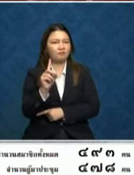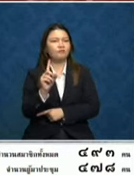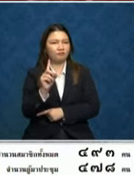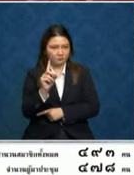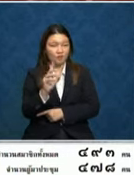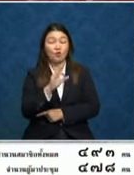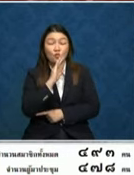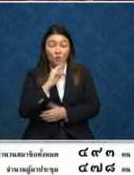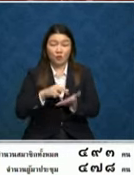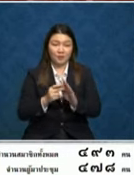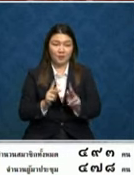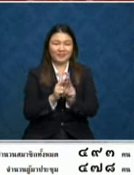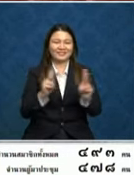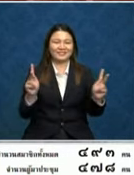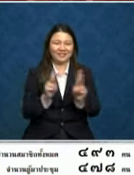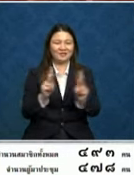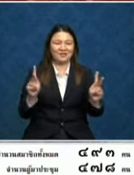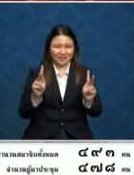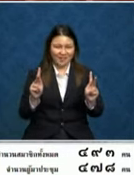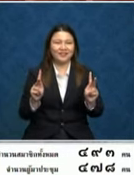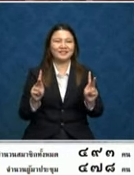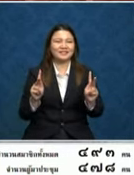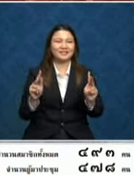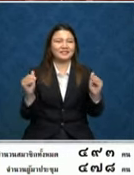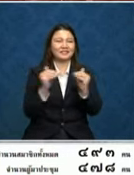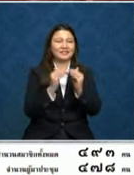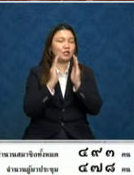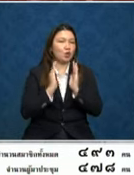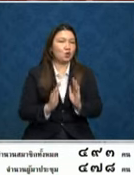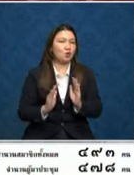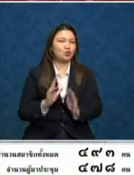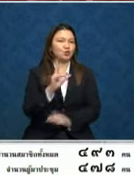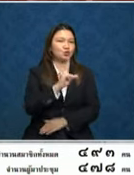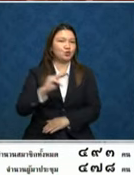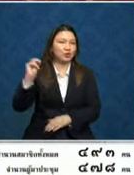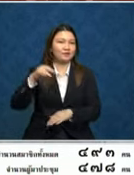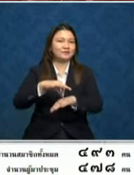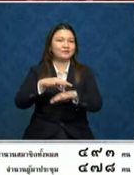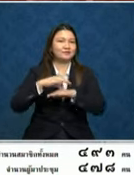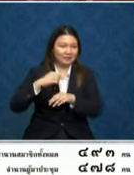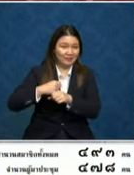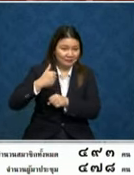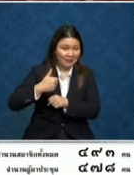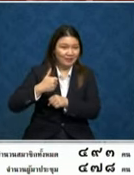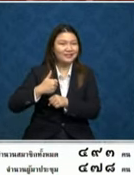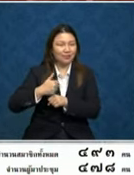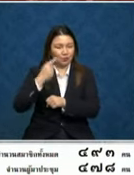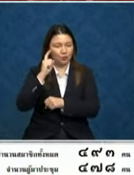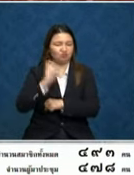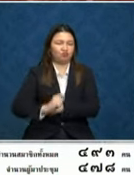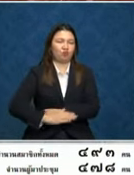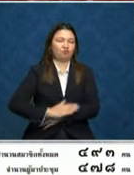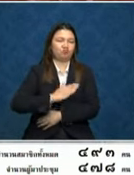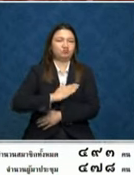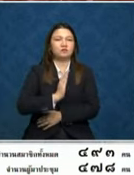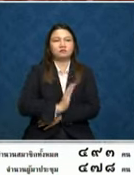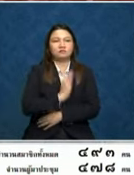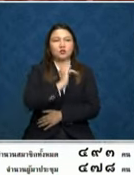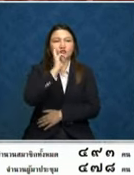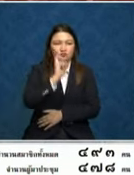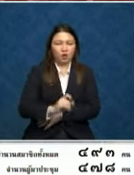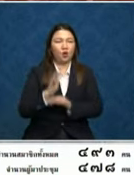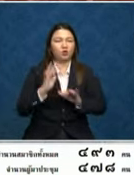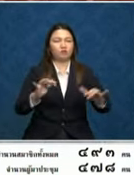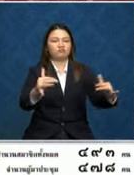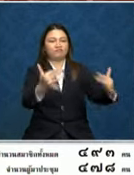แหน่งคณะมนตรีสิทธิมนุษยชนแห่งสหประชาชาติค่ะดิฉันคิดว่าประเทศไทยควรได้มาอย่างสมภาคภูมินะคะผ่านการพิสูจน์ให้นานาประเ